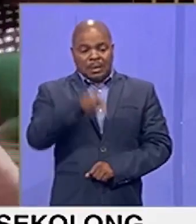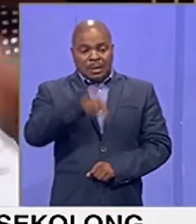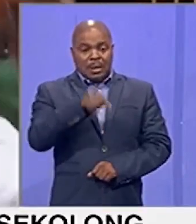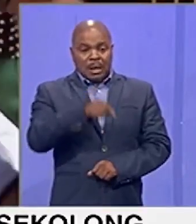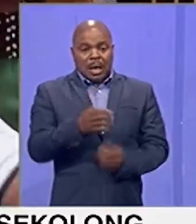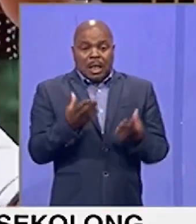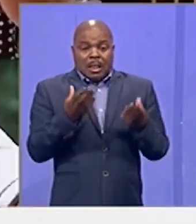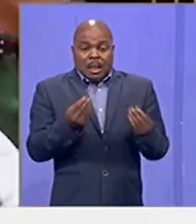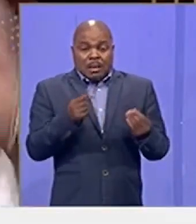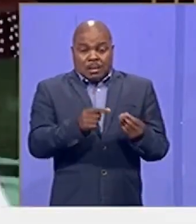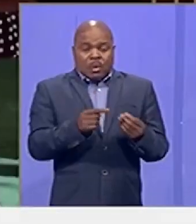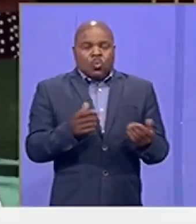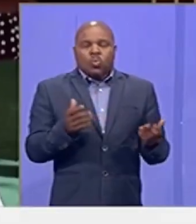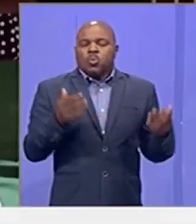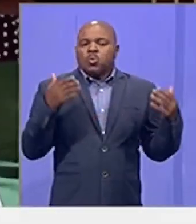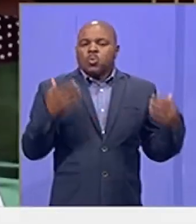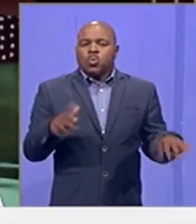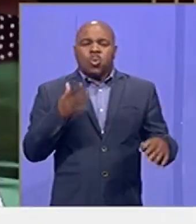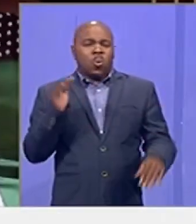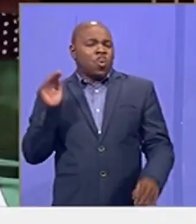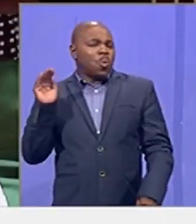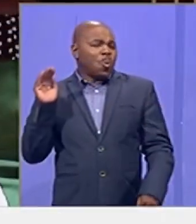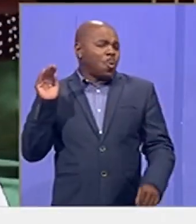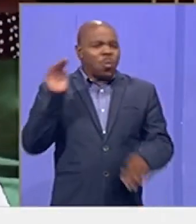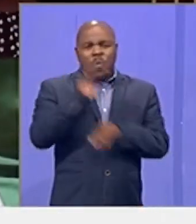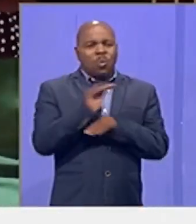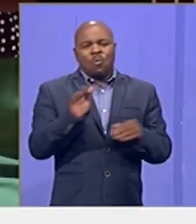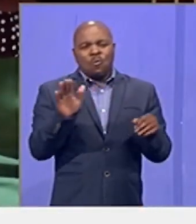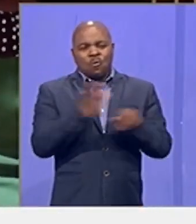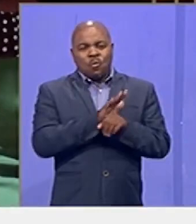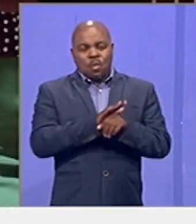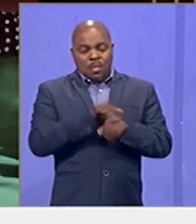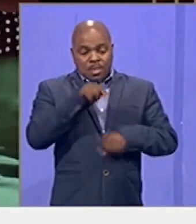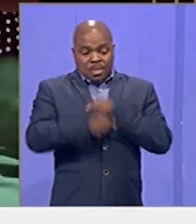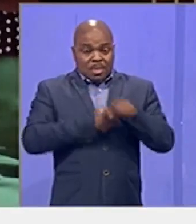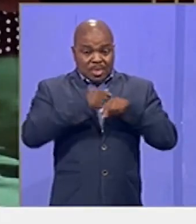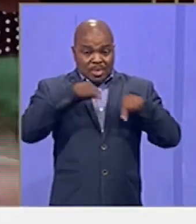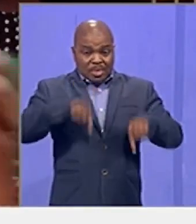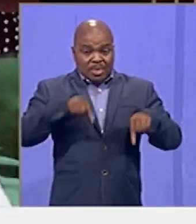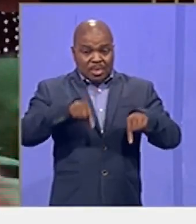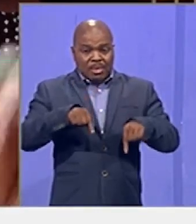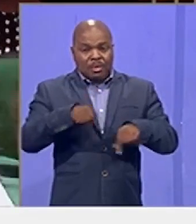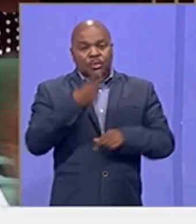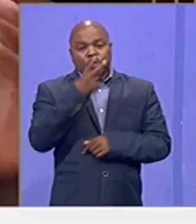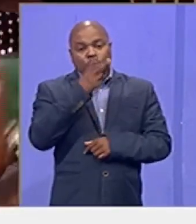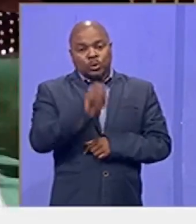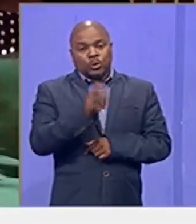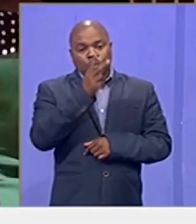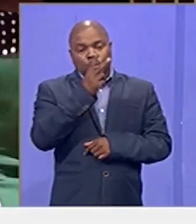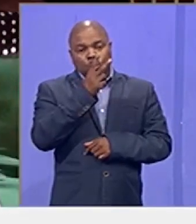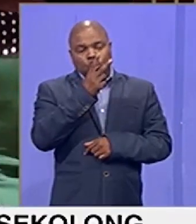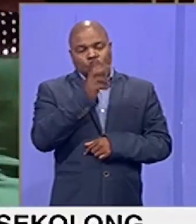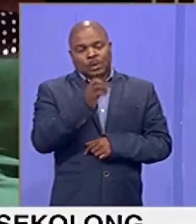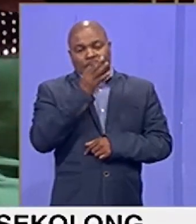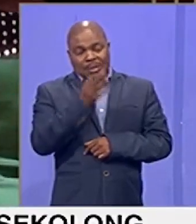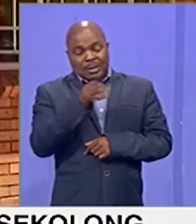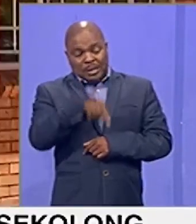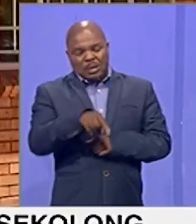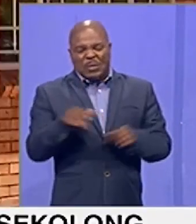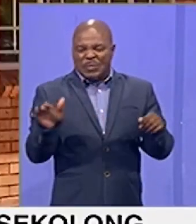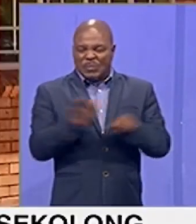ile gore e go godimo mo le gore e tsitsibanya le mmele mo ngwageng wa dithuto wa ngwaga wa